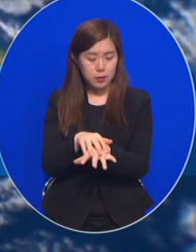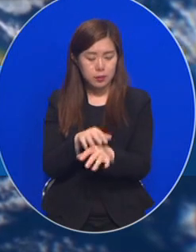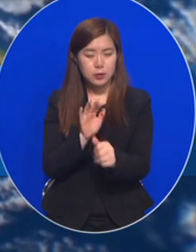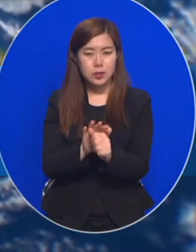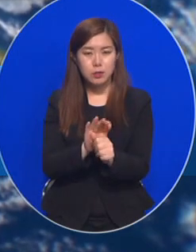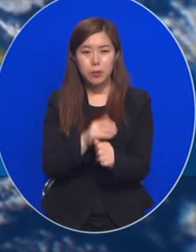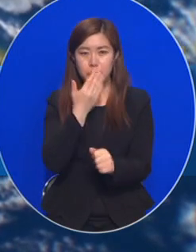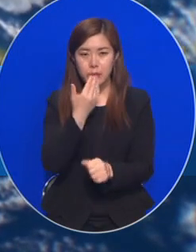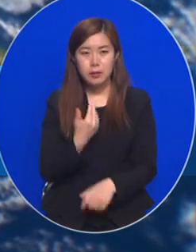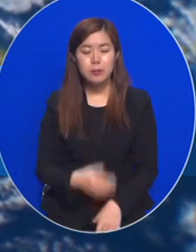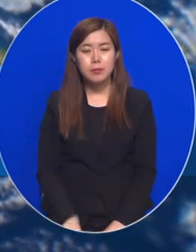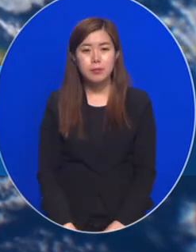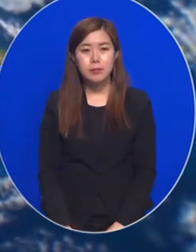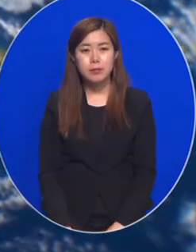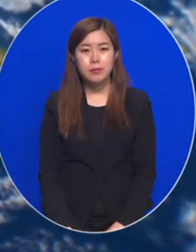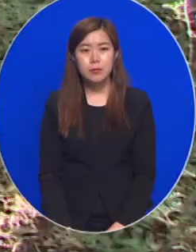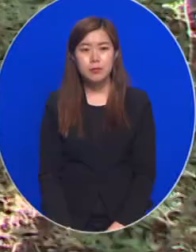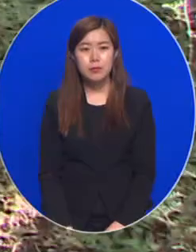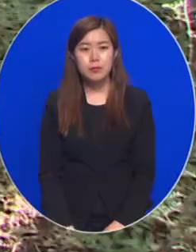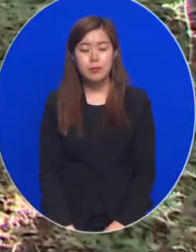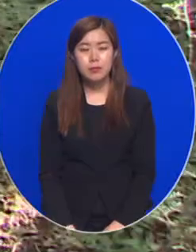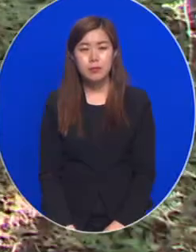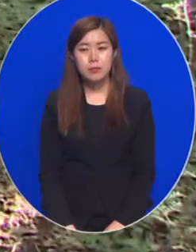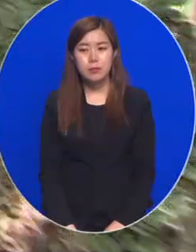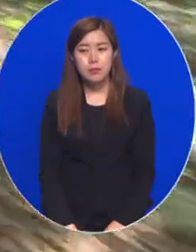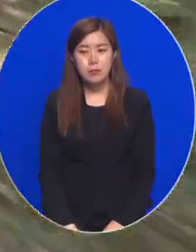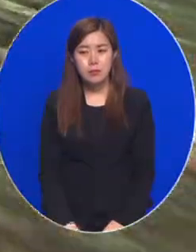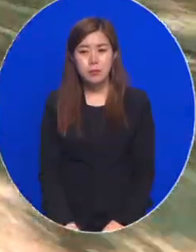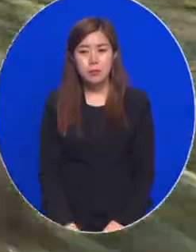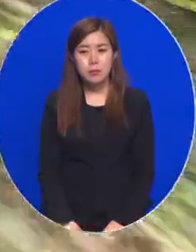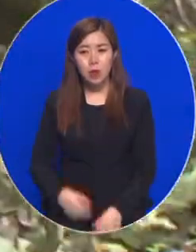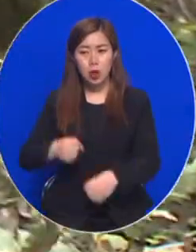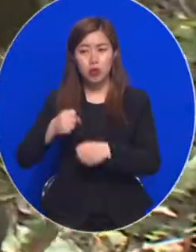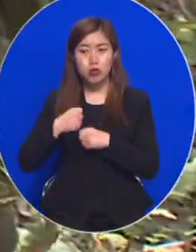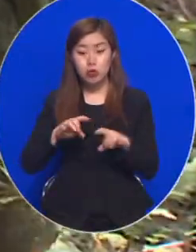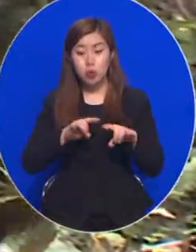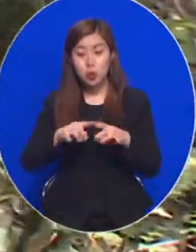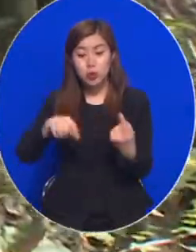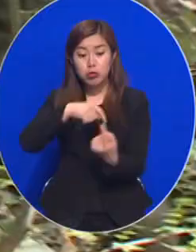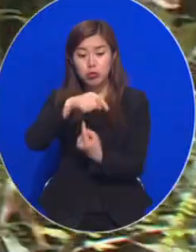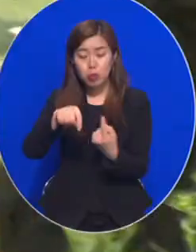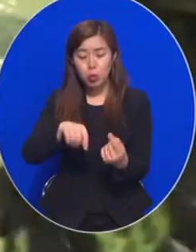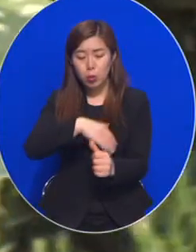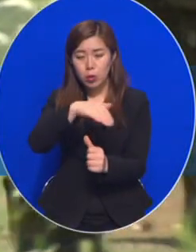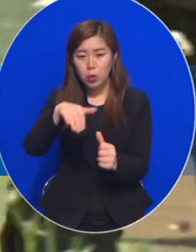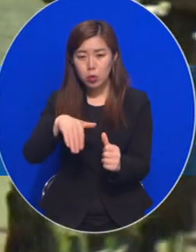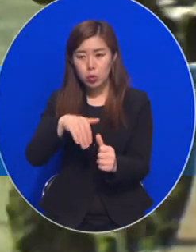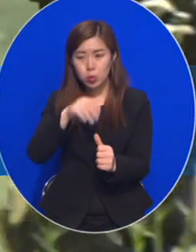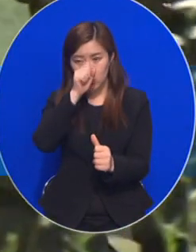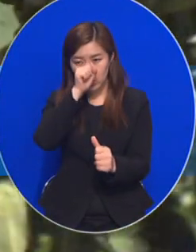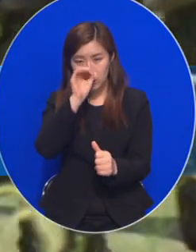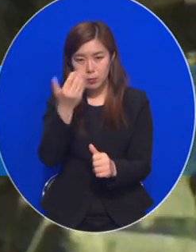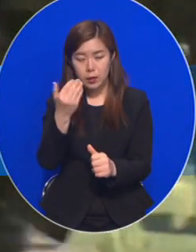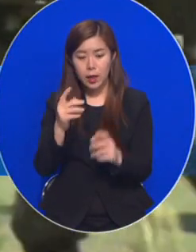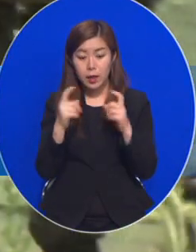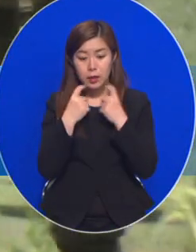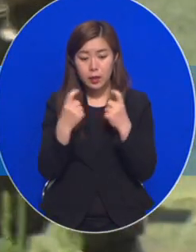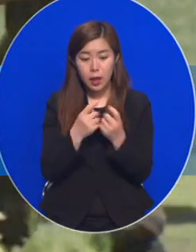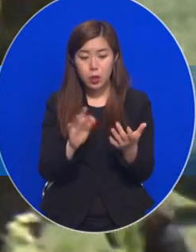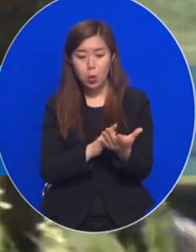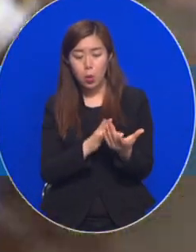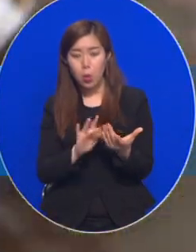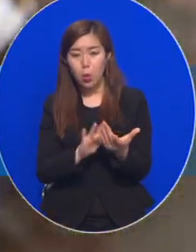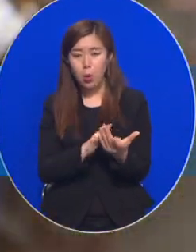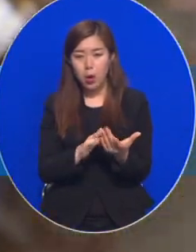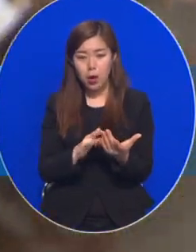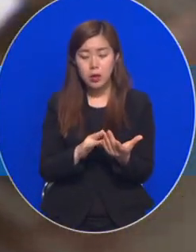되었다고 보시면 되겠습니다 군 통신 운용 환경도 크게 개선될 전망입니다 개인용 통신 단말이 보급되면서